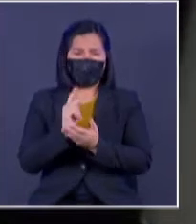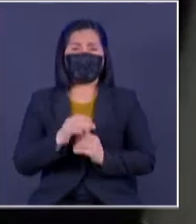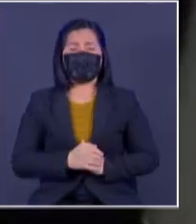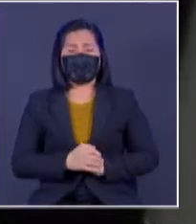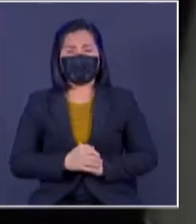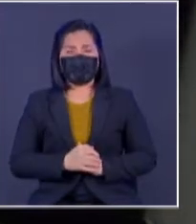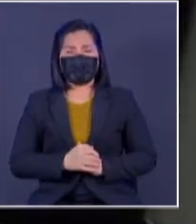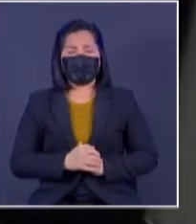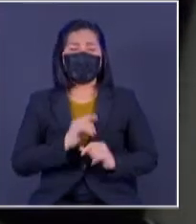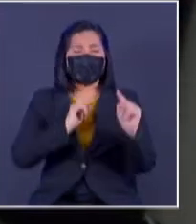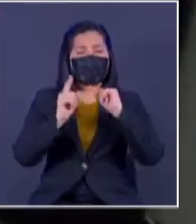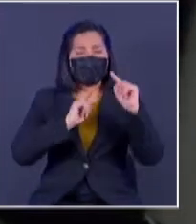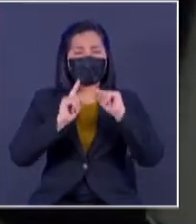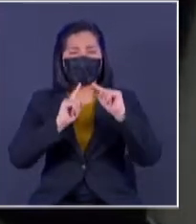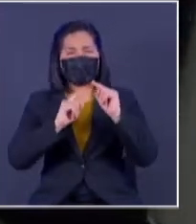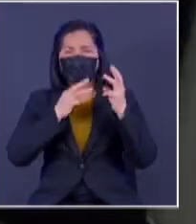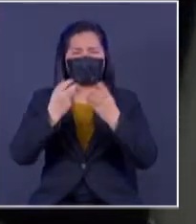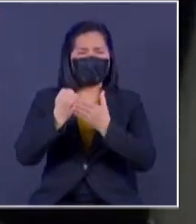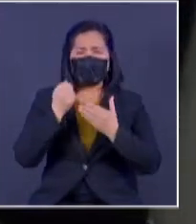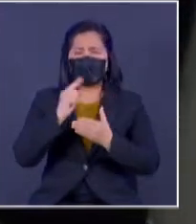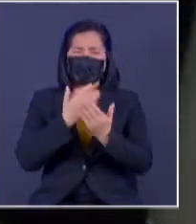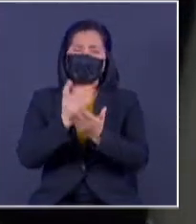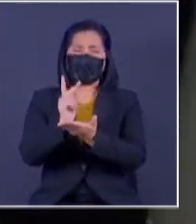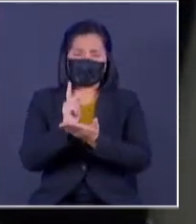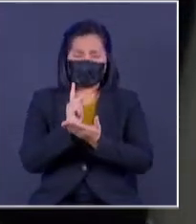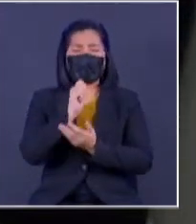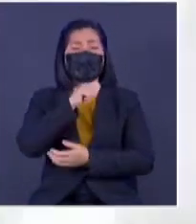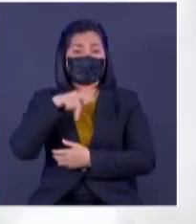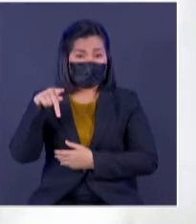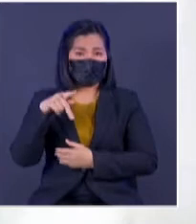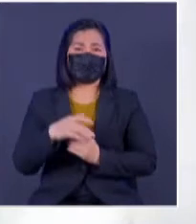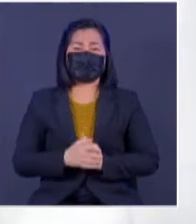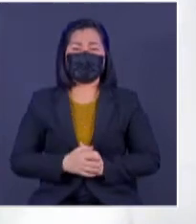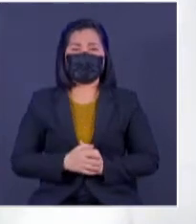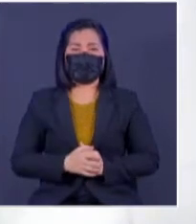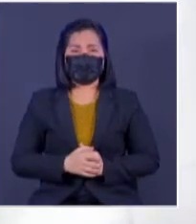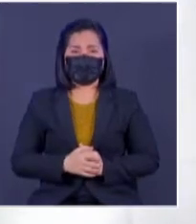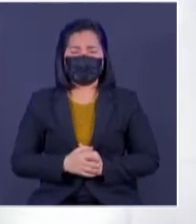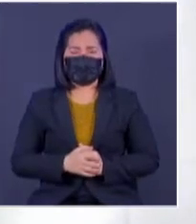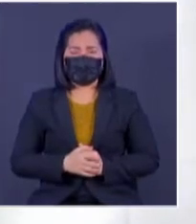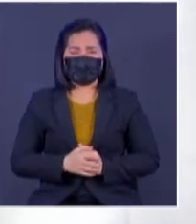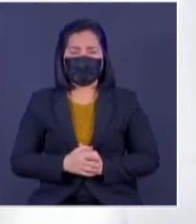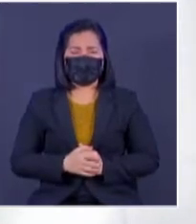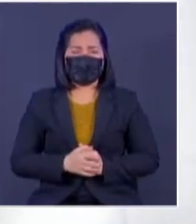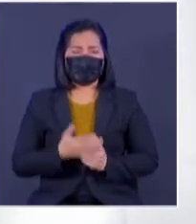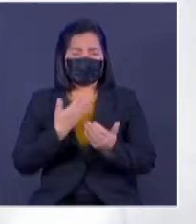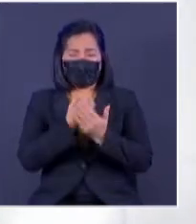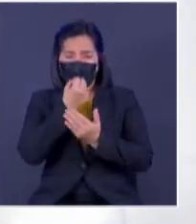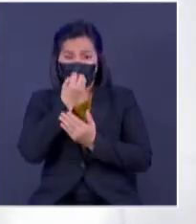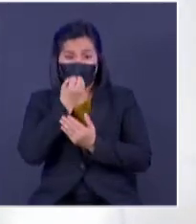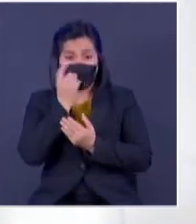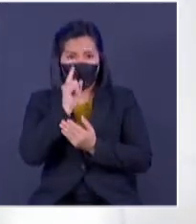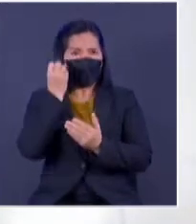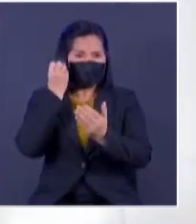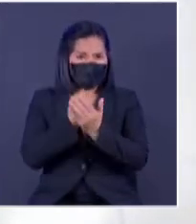ก็เข้าไปพูดคุยปรึกษาหารือกู้เงินการผ่านแอปพลิเคชันนี้โดยพบว่ามีการเรียกเก็บดอกเบี้ยในอัต